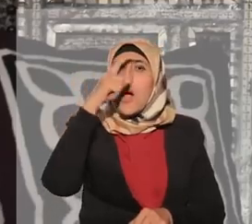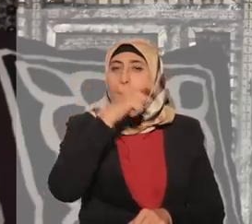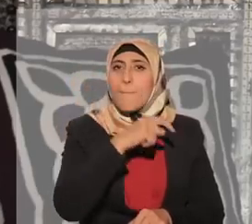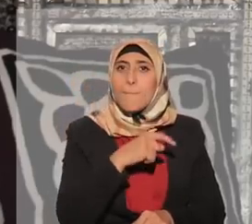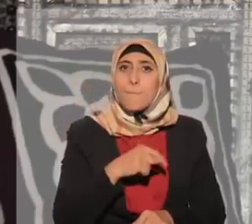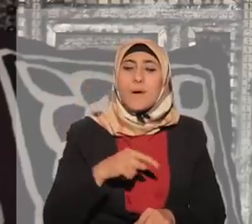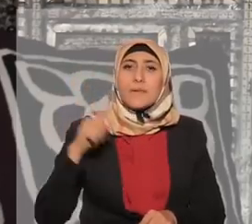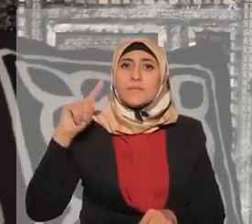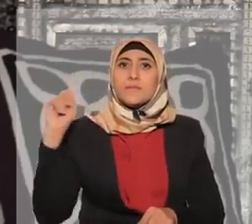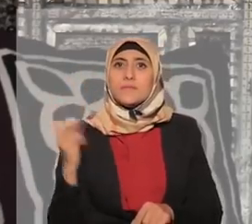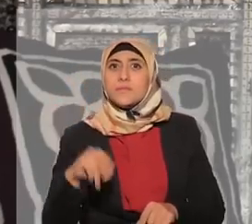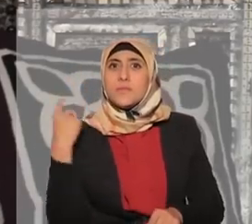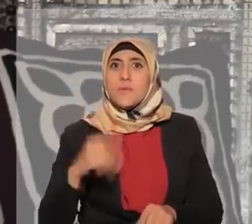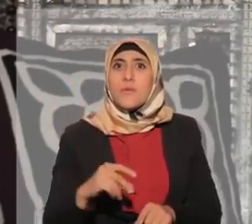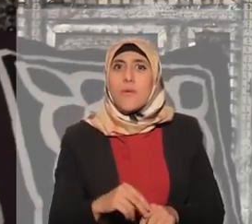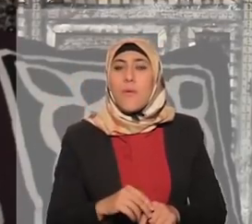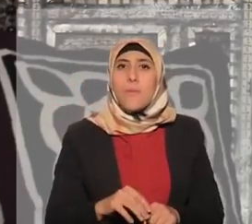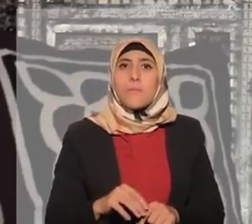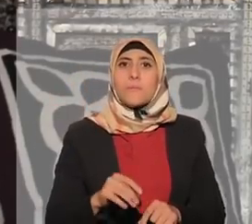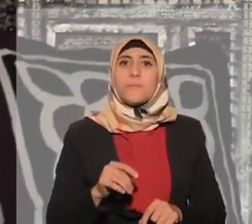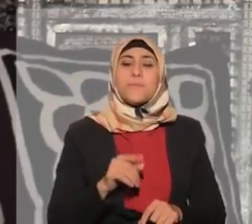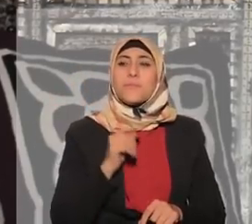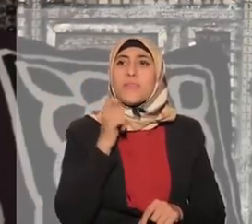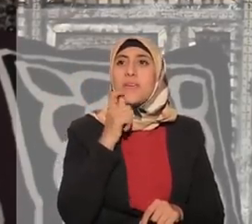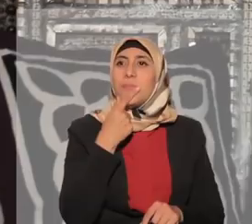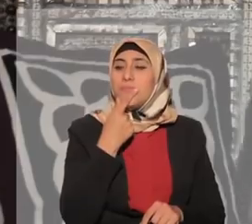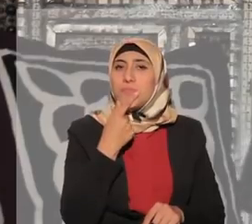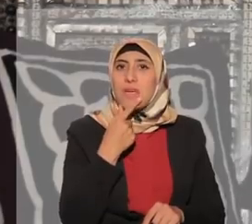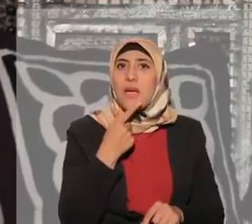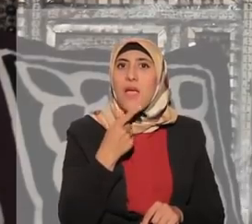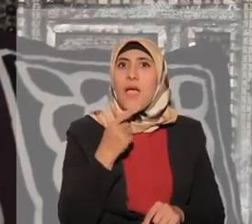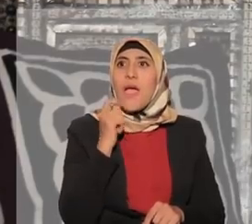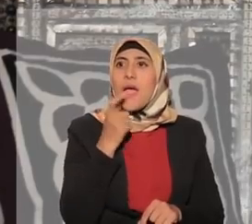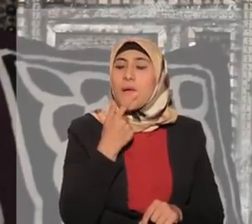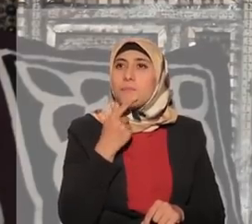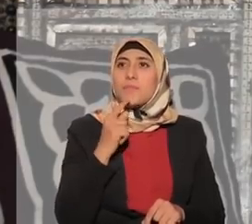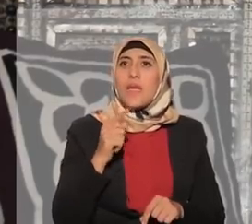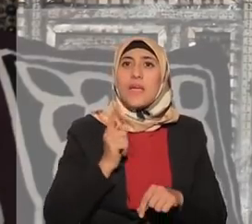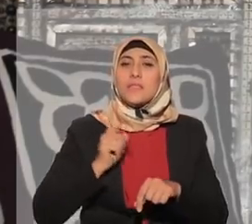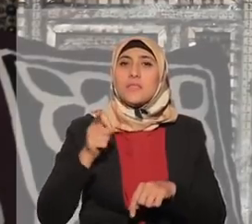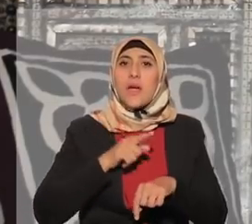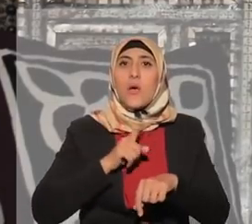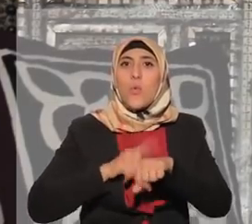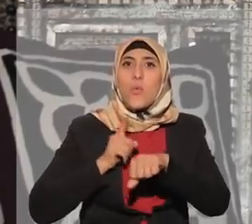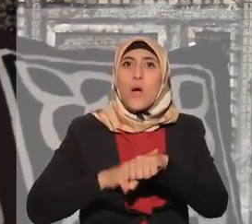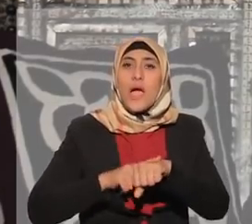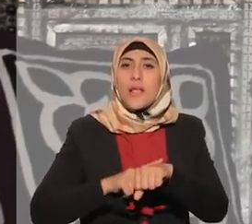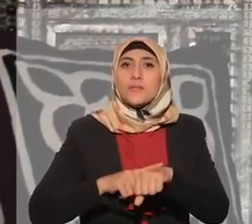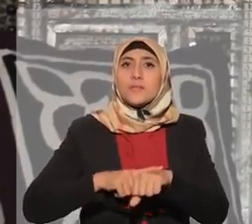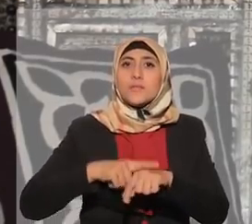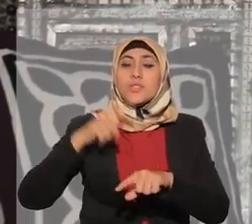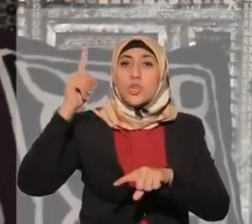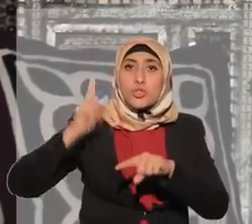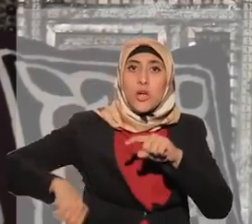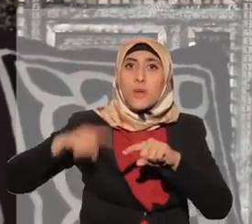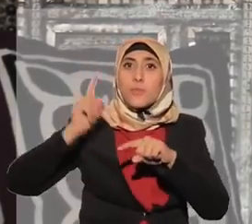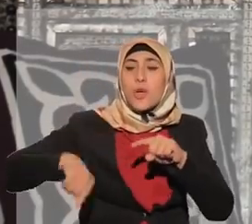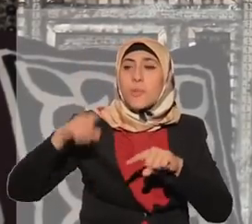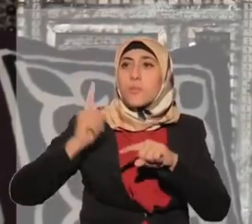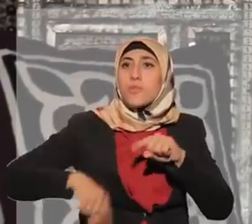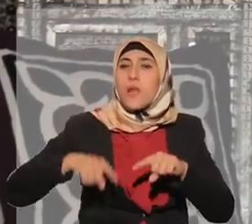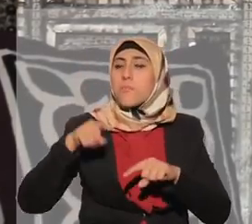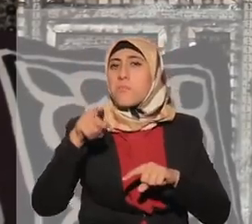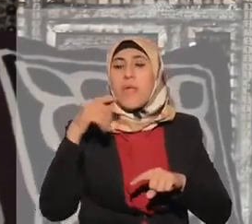متى يكون أثر ضرب السياط عليك أسهل؟ يعني ما تحس بالألم. في أي وقت يكون ألم السياط عليكم